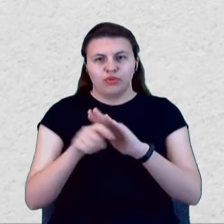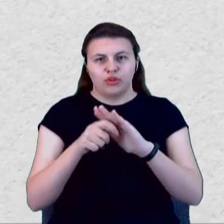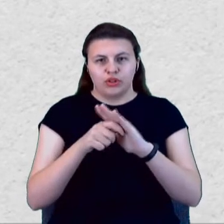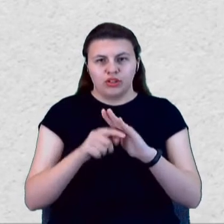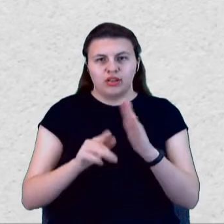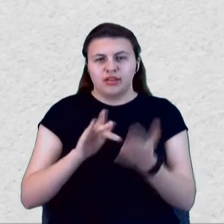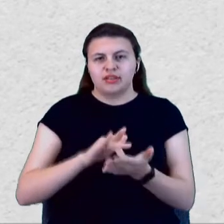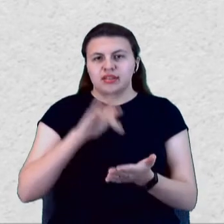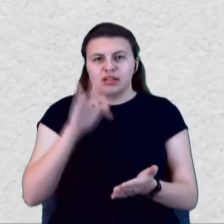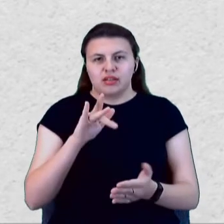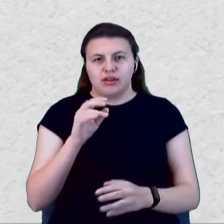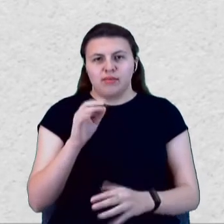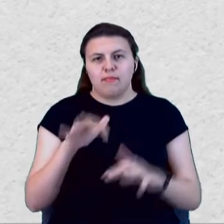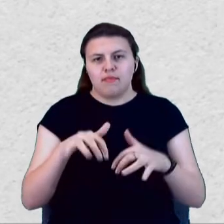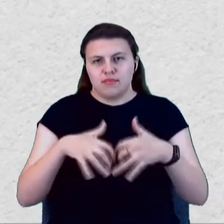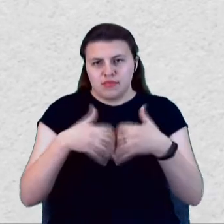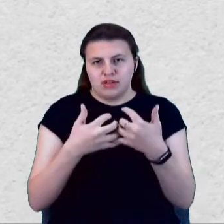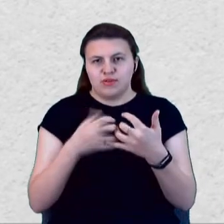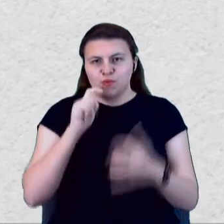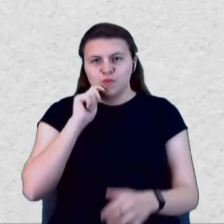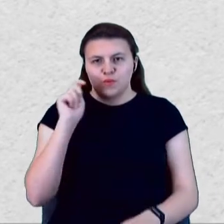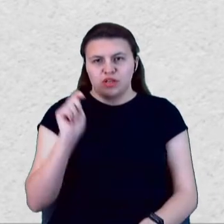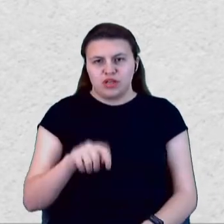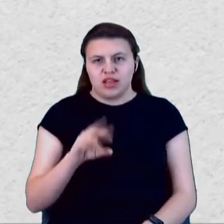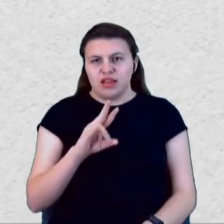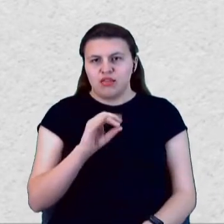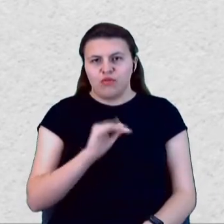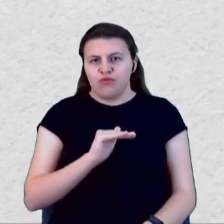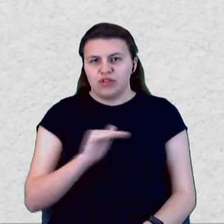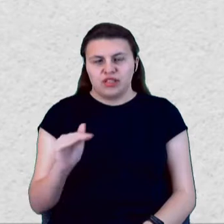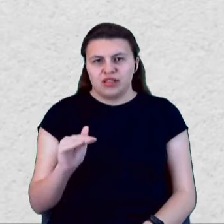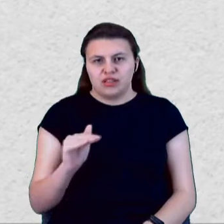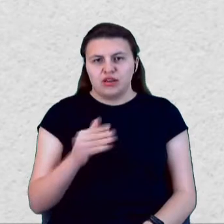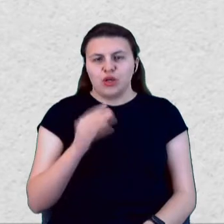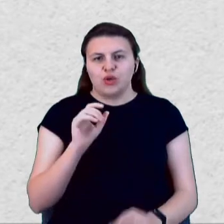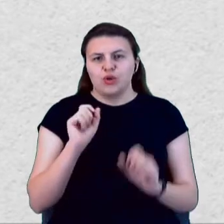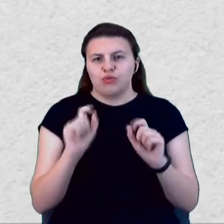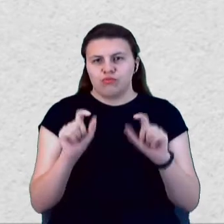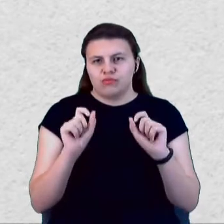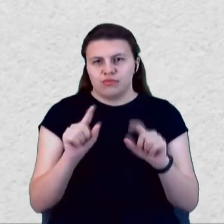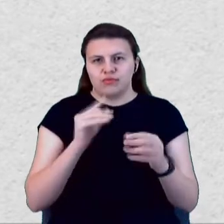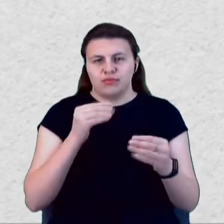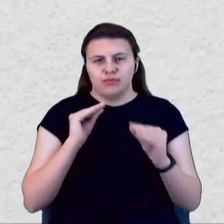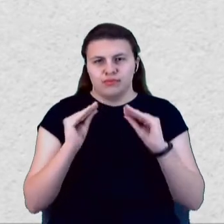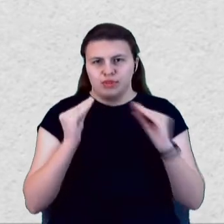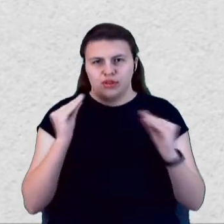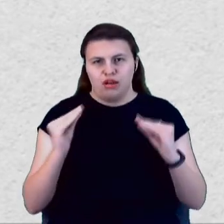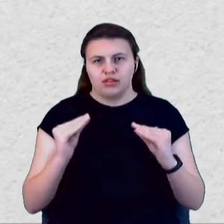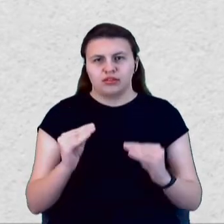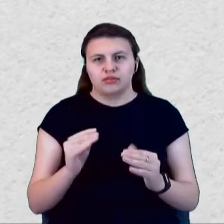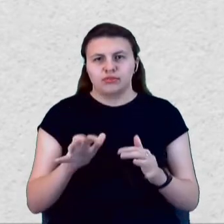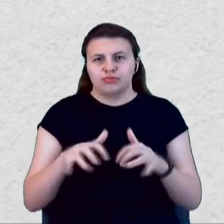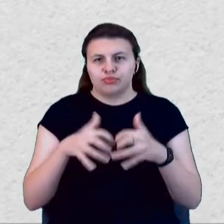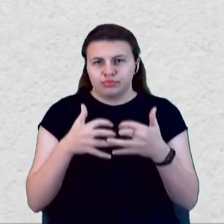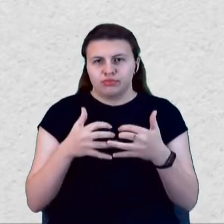машинобудування України, неофіційна столиця ювелірних прикрас. Машинобудування переважно важке для металургійної, вугільної, транспортної,